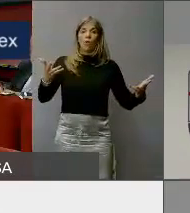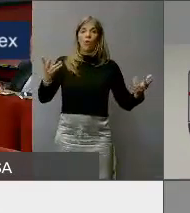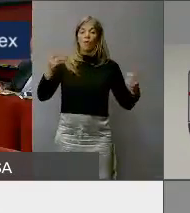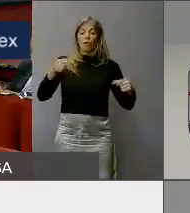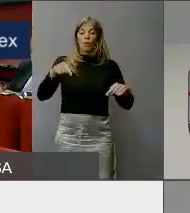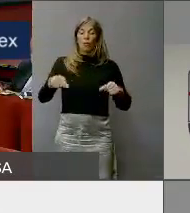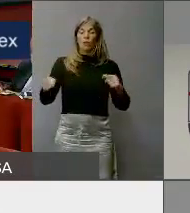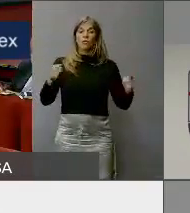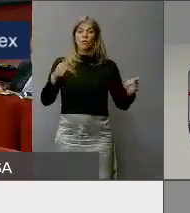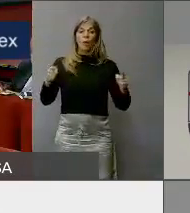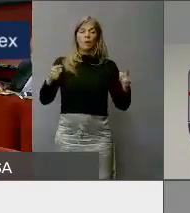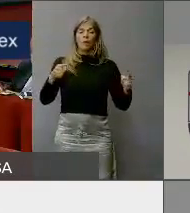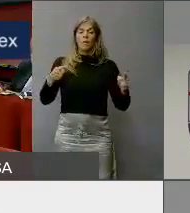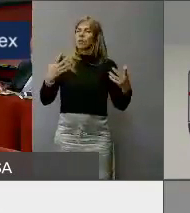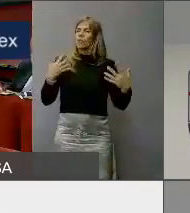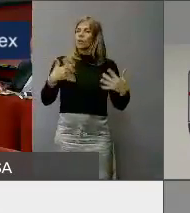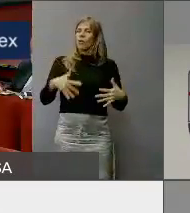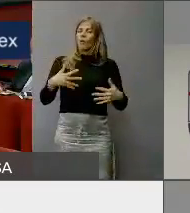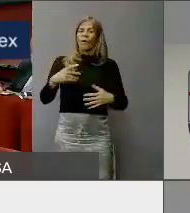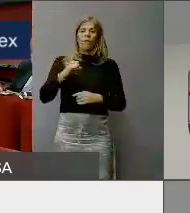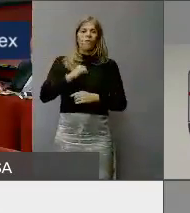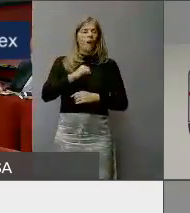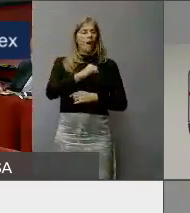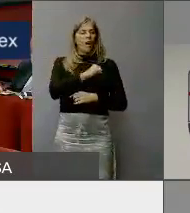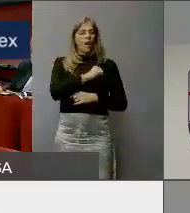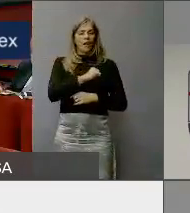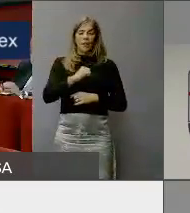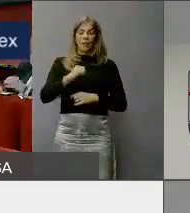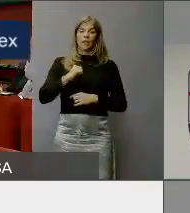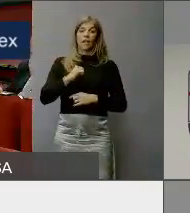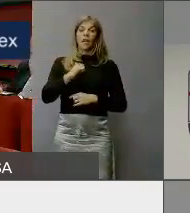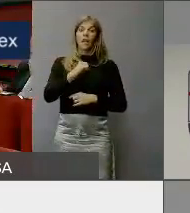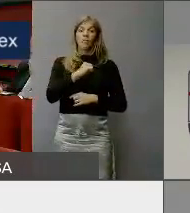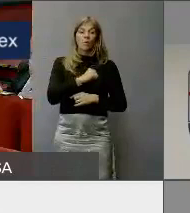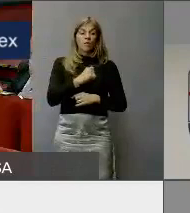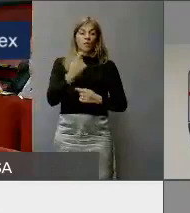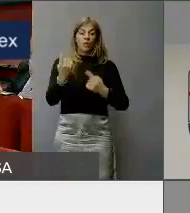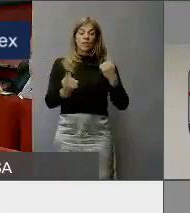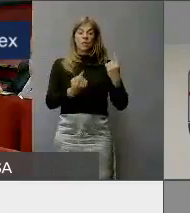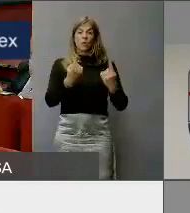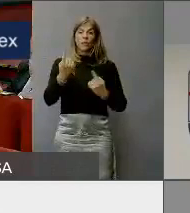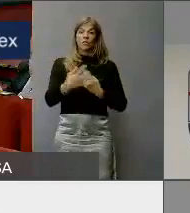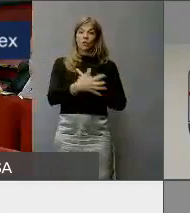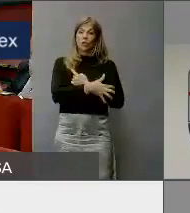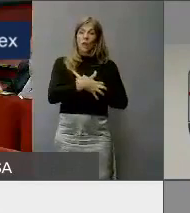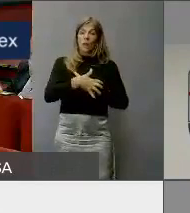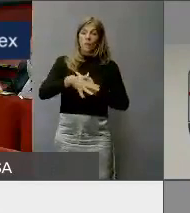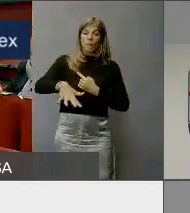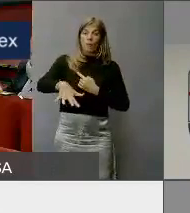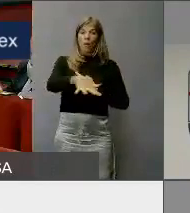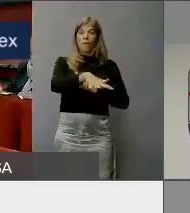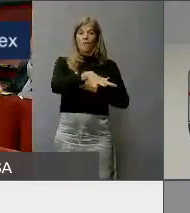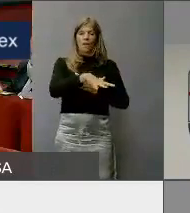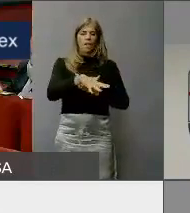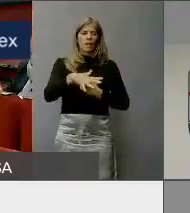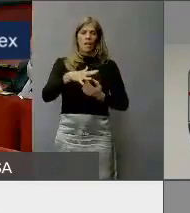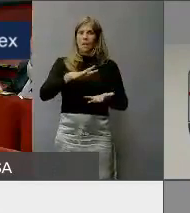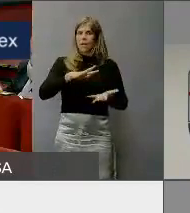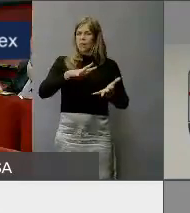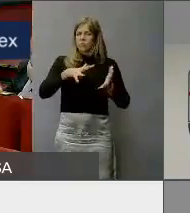affaticati per uno scenario del bisogno delle povertà e della fatica delle persone molto